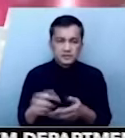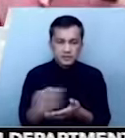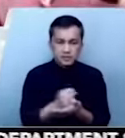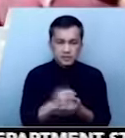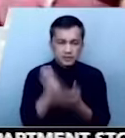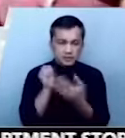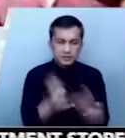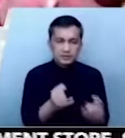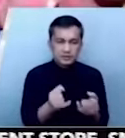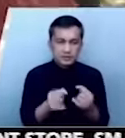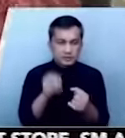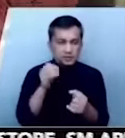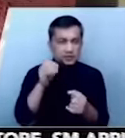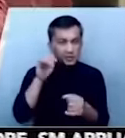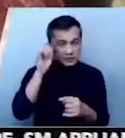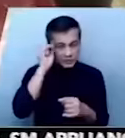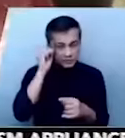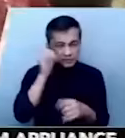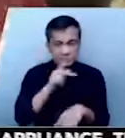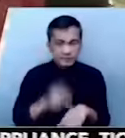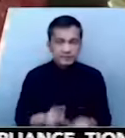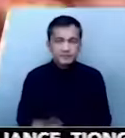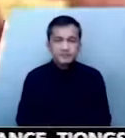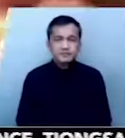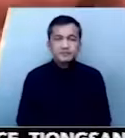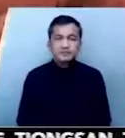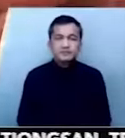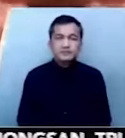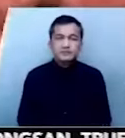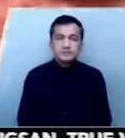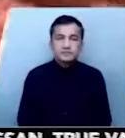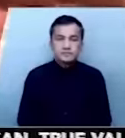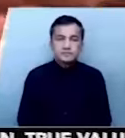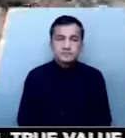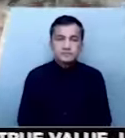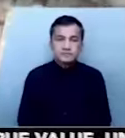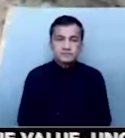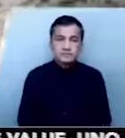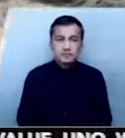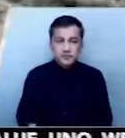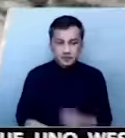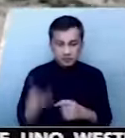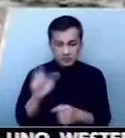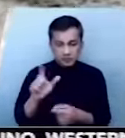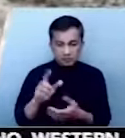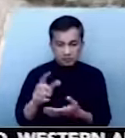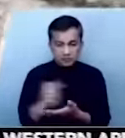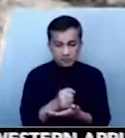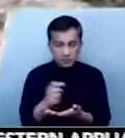na sibuyas sa bansa. Pagka panahon ng anihan, ang tendency